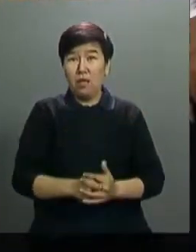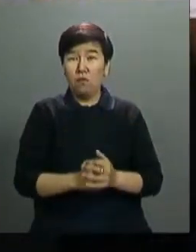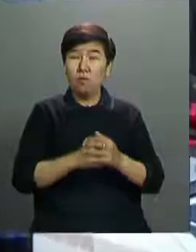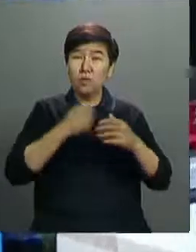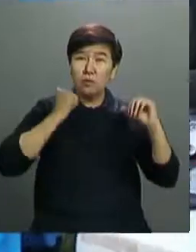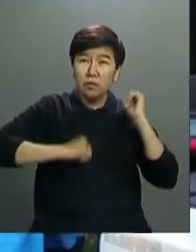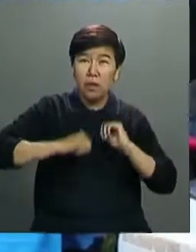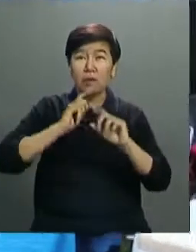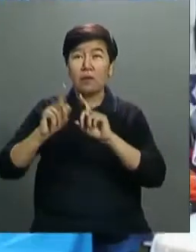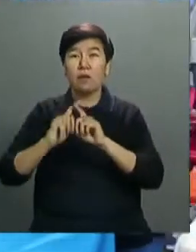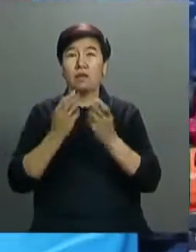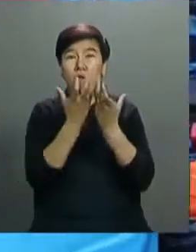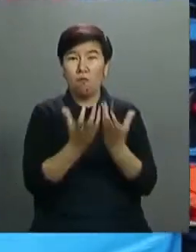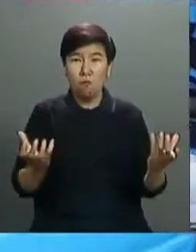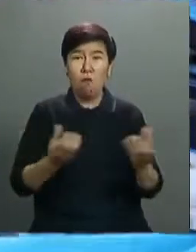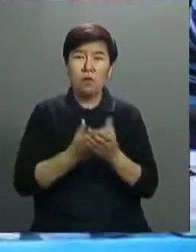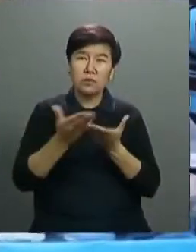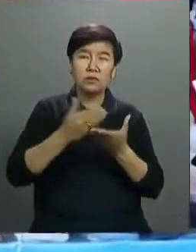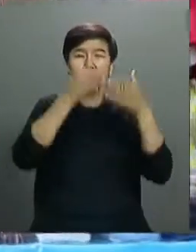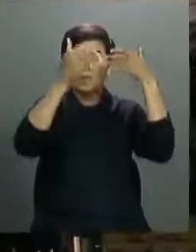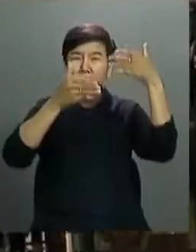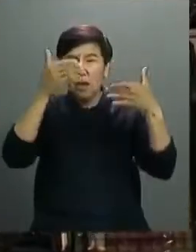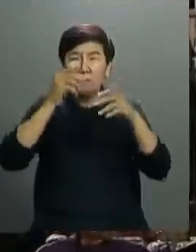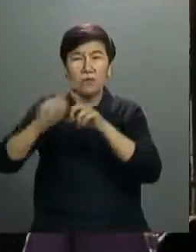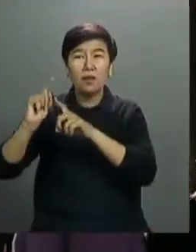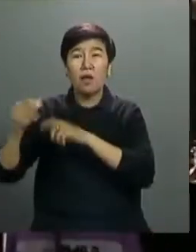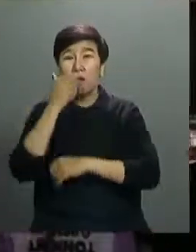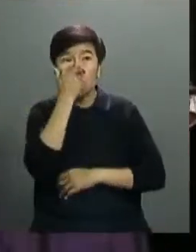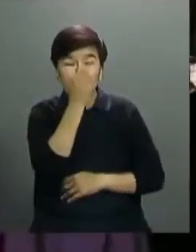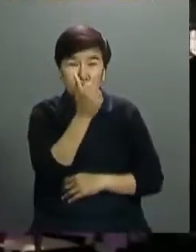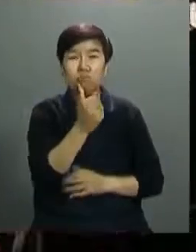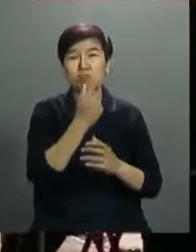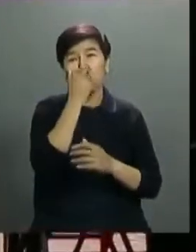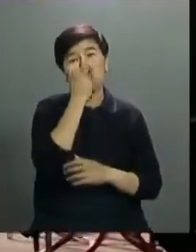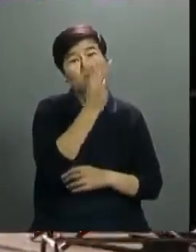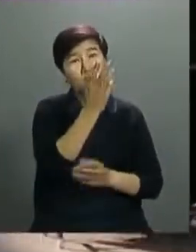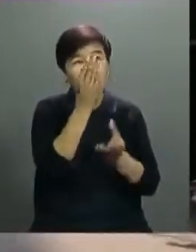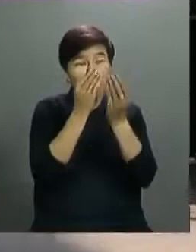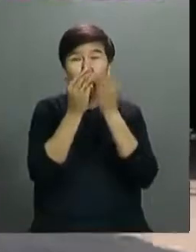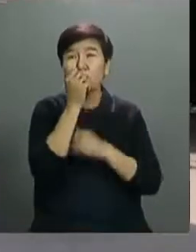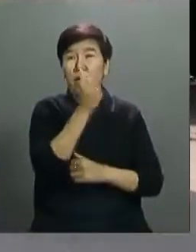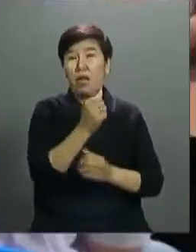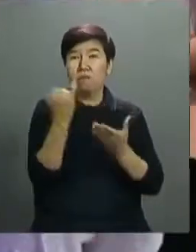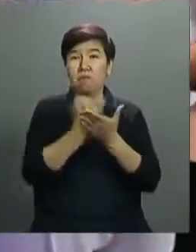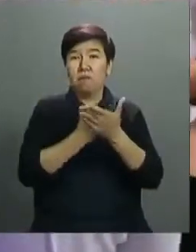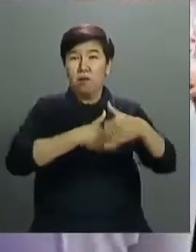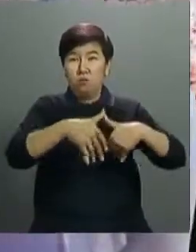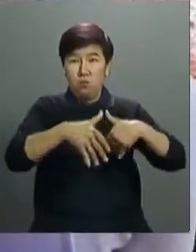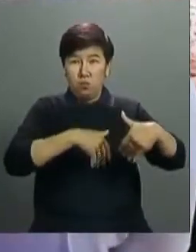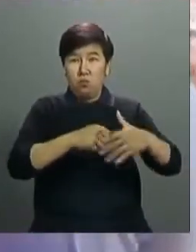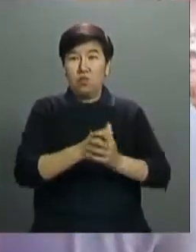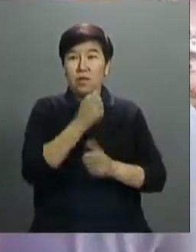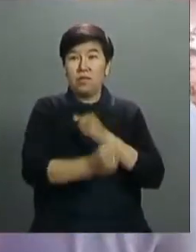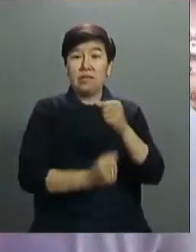ต่างๆให้เลือกชมและกิจกรรมเปิดร้านขายของของคนในชุมชนกิจกรรมศิลปะชุมชนแบบนี้จะจัดขึ้นเพียงปี